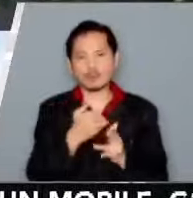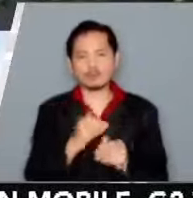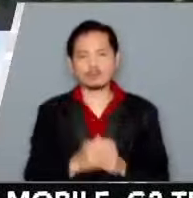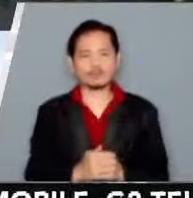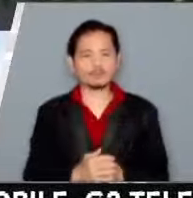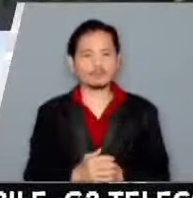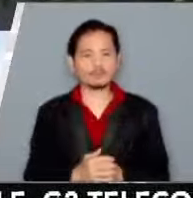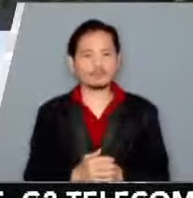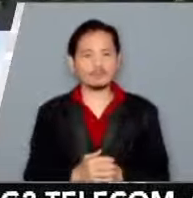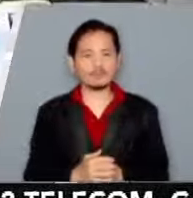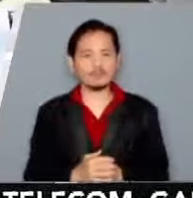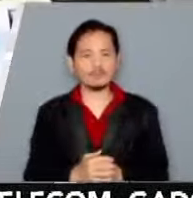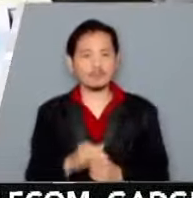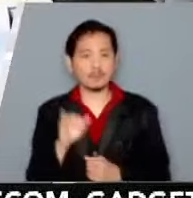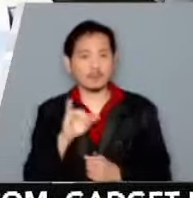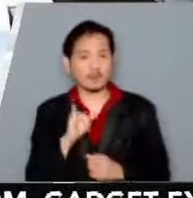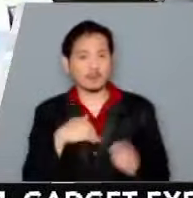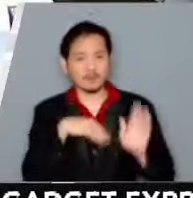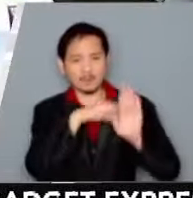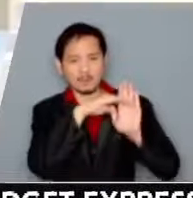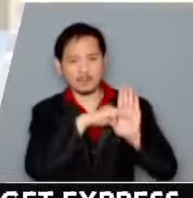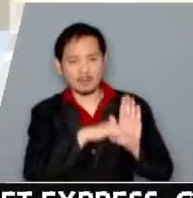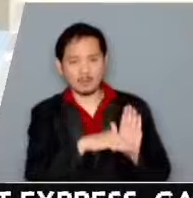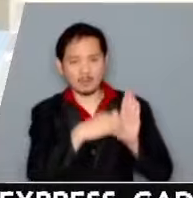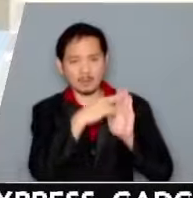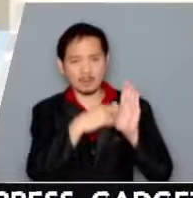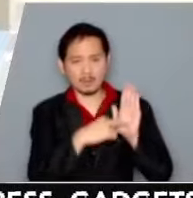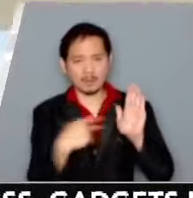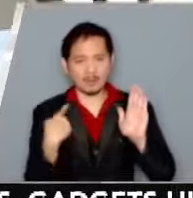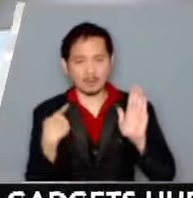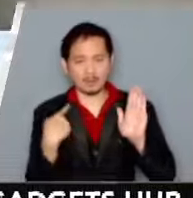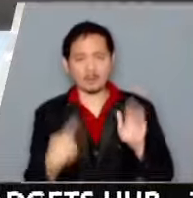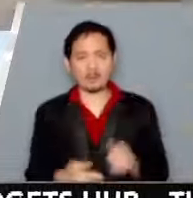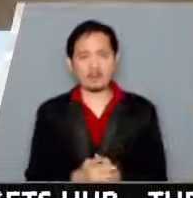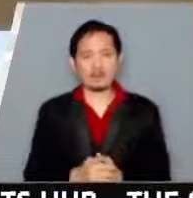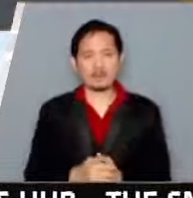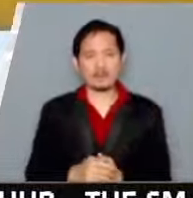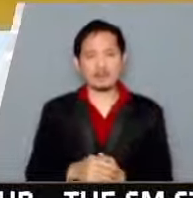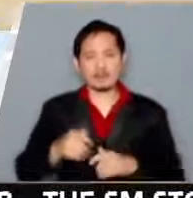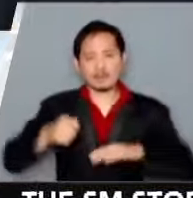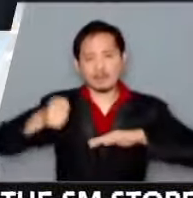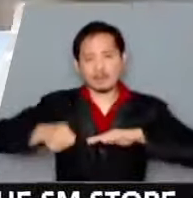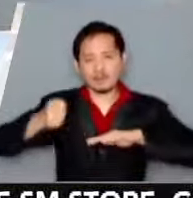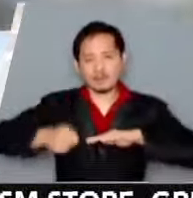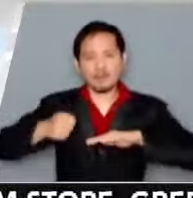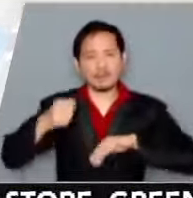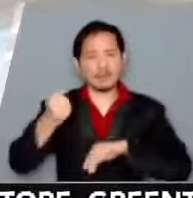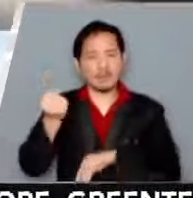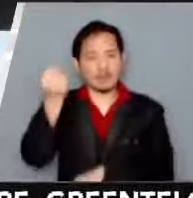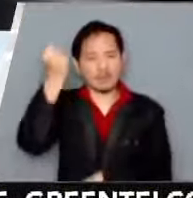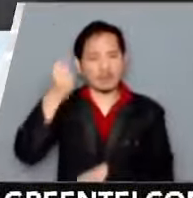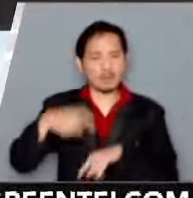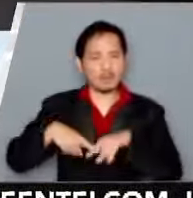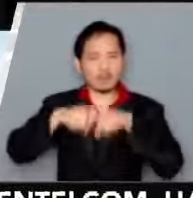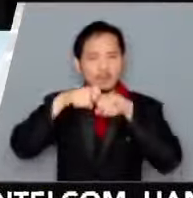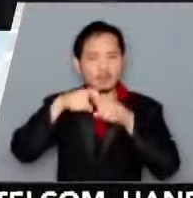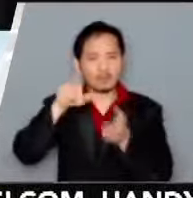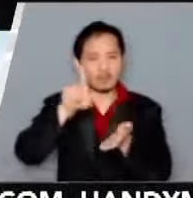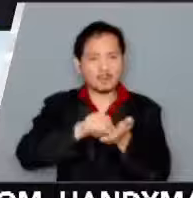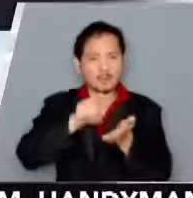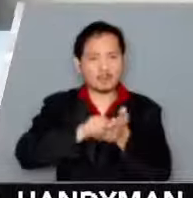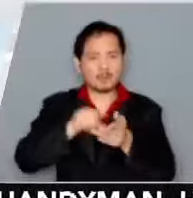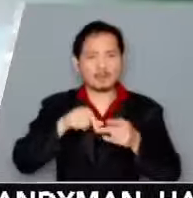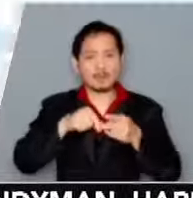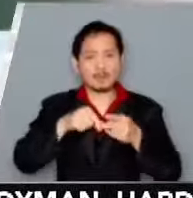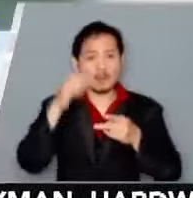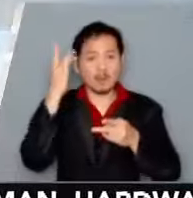sa mga posibleng kondisyon. Una nang pinahinto ng korte ang pag-imprenta ng lisensya ng LTO matapos questionin ang nanalong bidder para